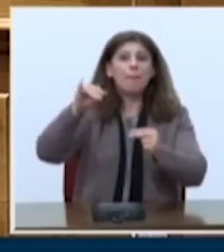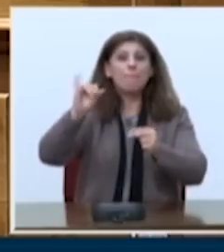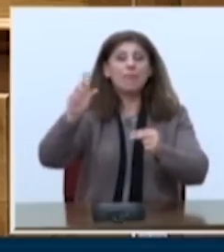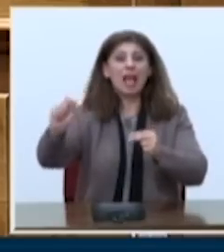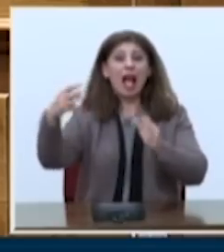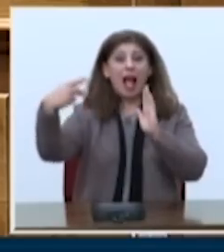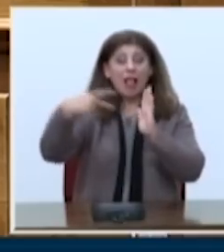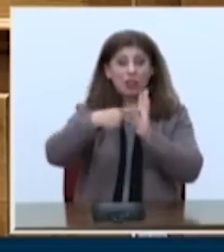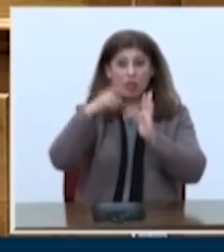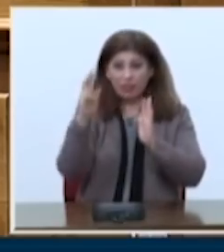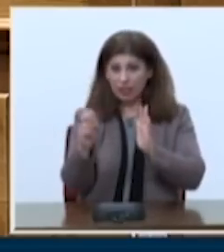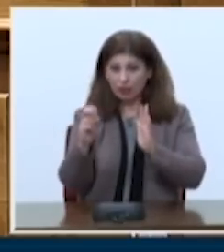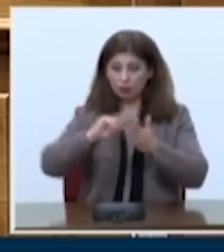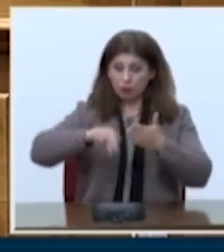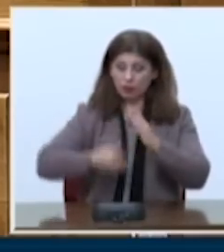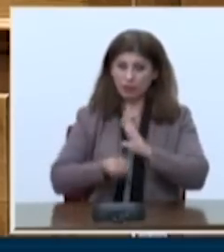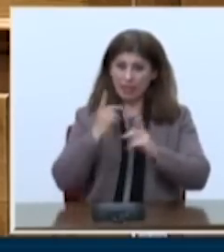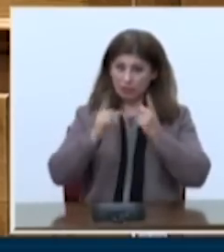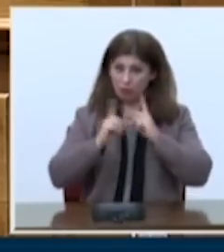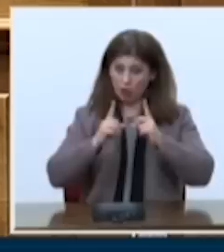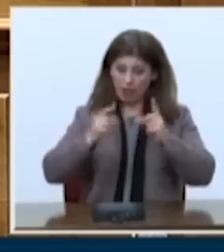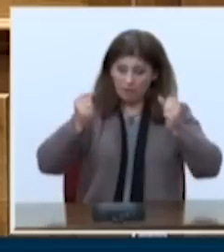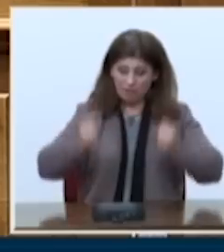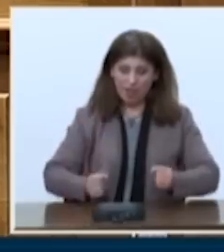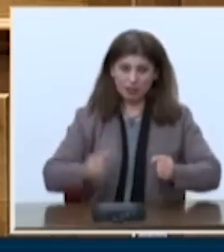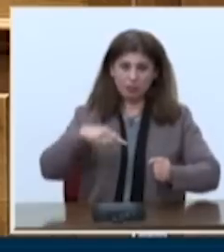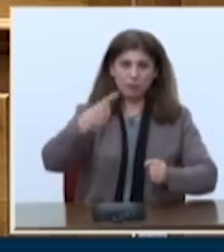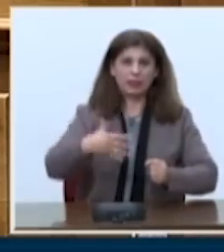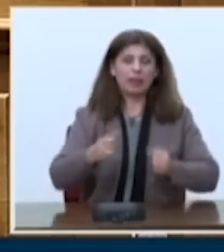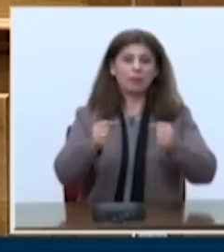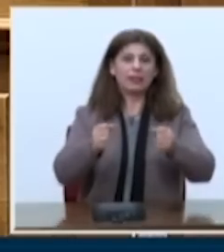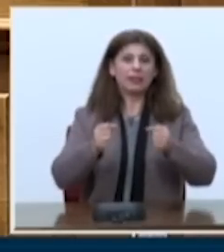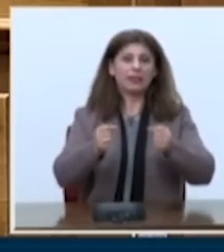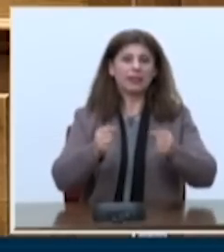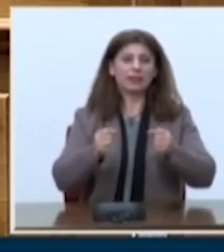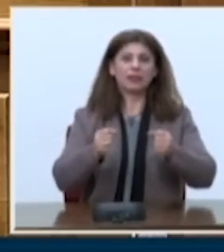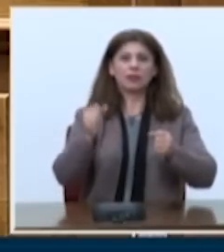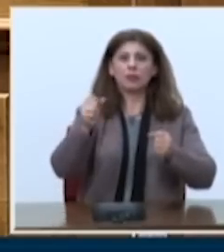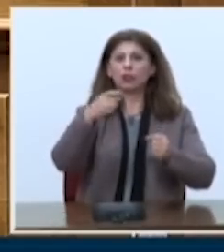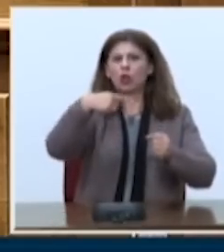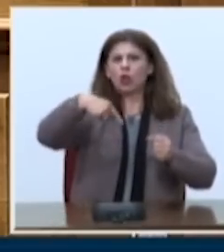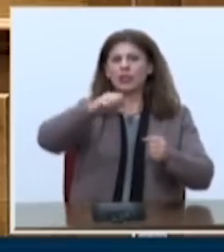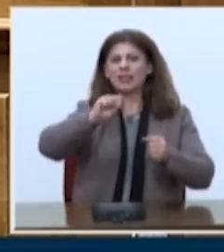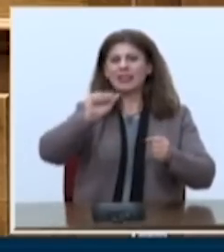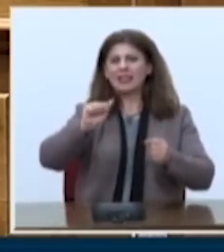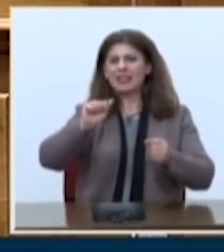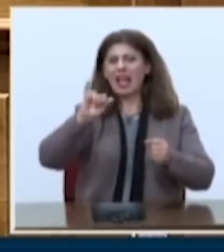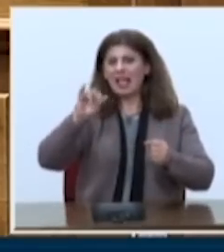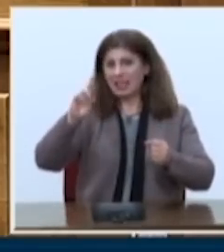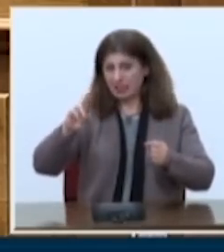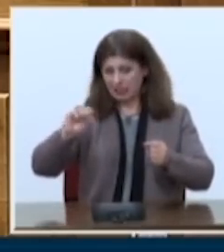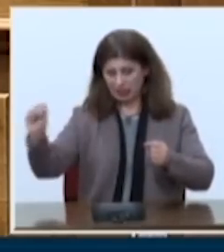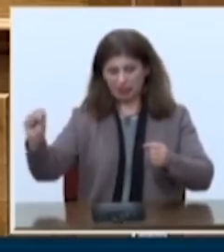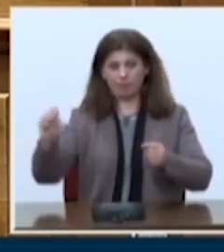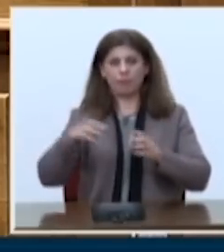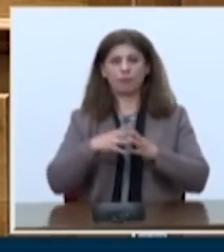νέα συμφωνία για τις βάσεις και αμέσως μετά είχαμε την κρίση με το Ρουτς Ρέις. Σήμερα, μετά από δύο μήνες